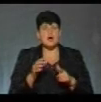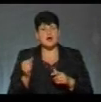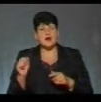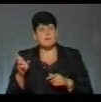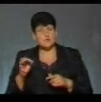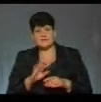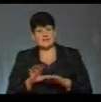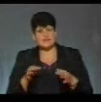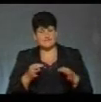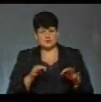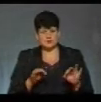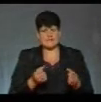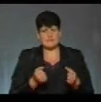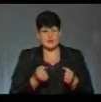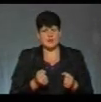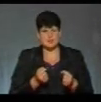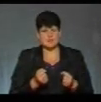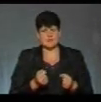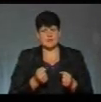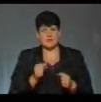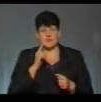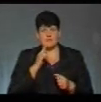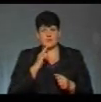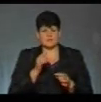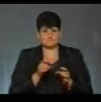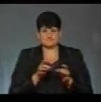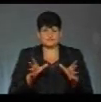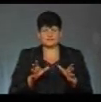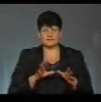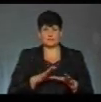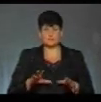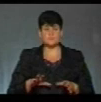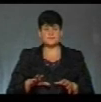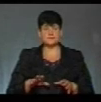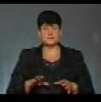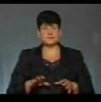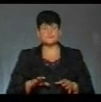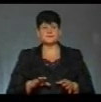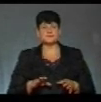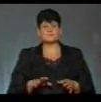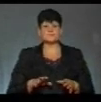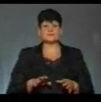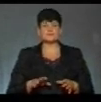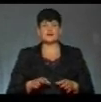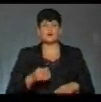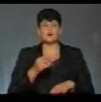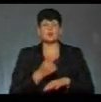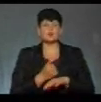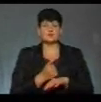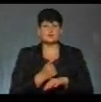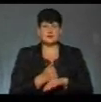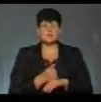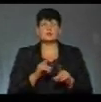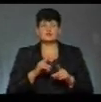відпускають, тримають і тримають, поки пружинка ця, так знаєте, не відпуститься сама. Так ось, основні меседжі, які